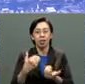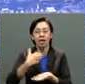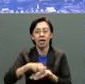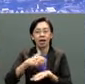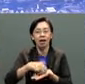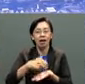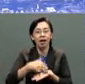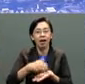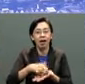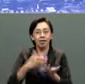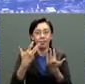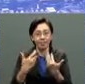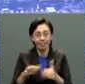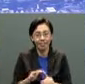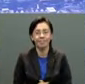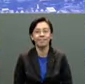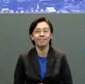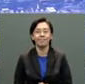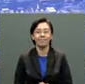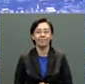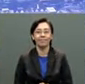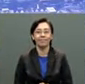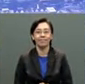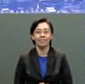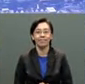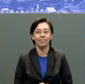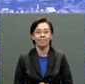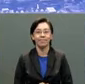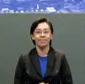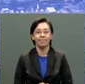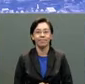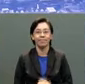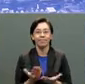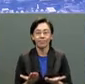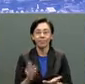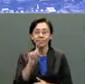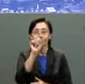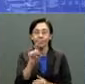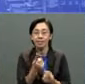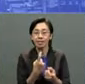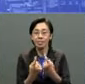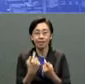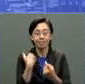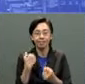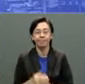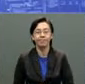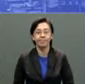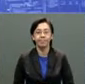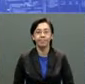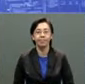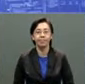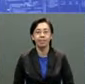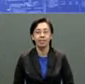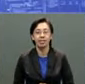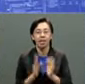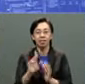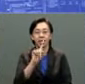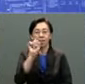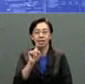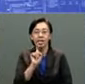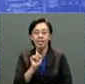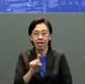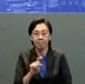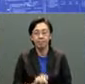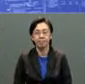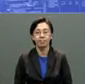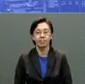ได้จบการรายงานสถานการณ์ประจำวันเพียงแค่นี้ก่อนนะครับรอคำถามครับ ค่ะมีประเด็นคำถามเพิ่มเติมนะคะจ